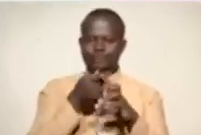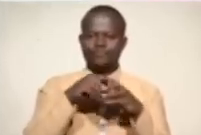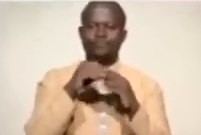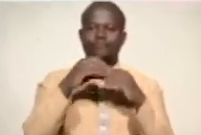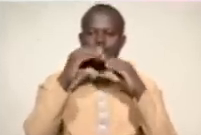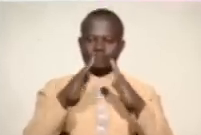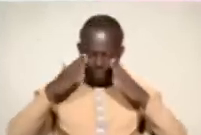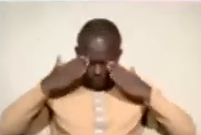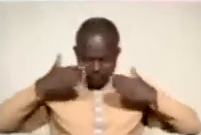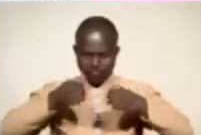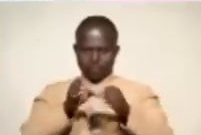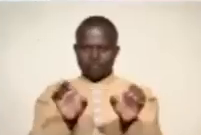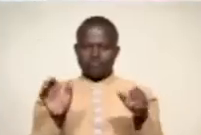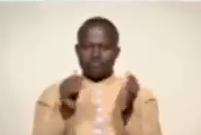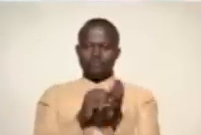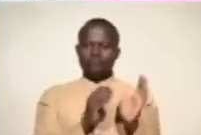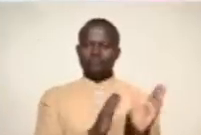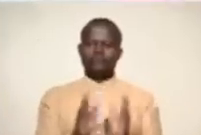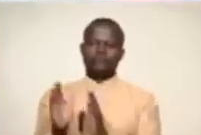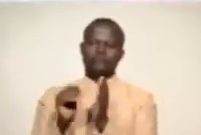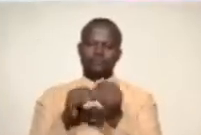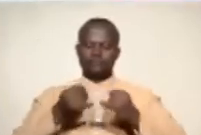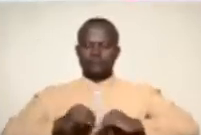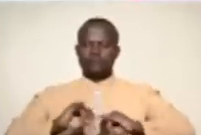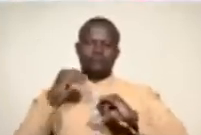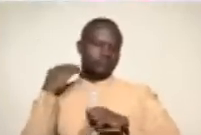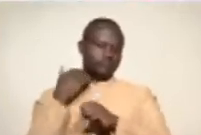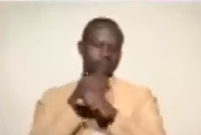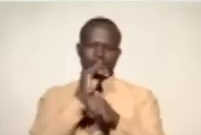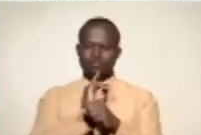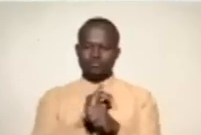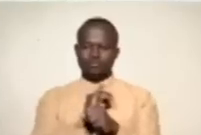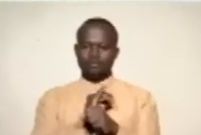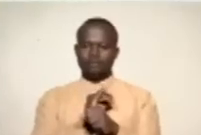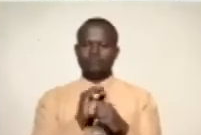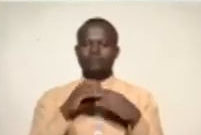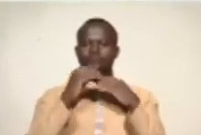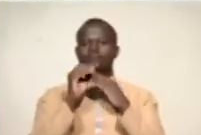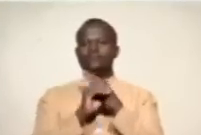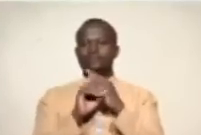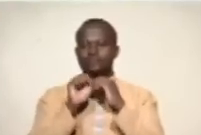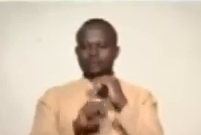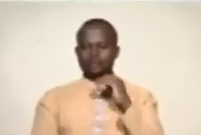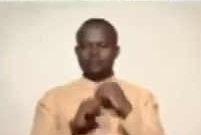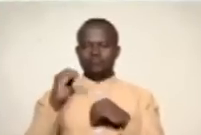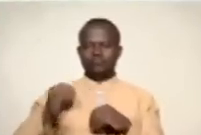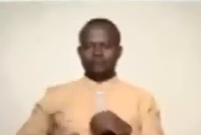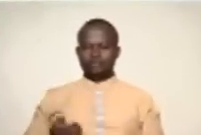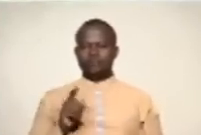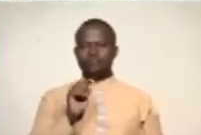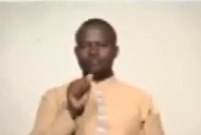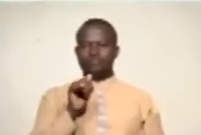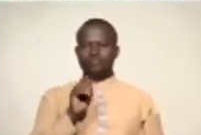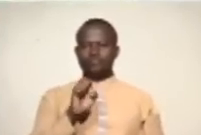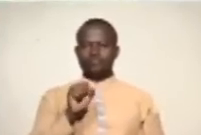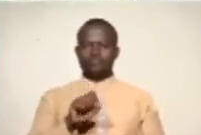abayobozi bimakaje ivangura bagategura bakanashyira mu bikorwa Jenoside yakorewe Abatutsi. Guverineri w'Intara y'Amajyepfo Madame Kayitesi